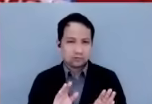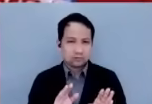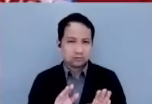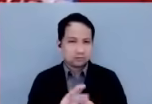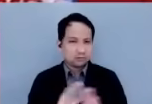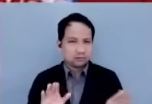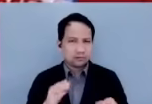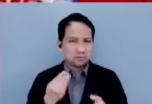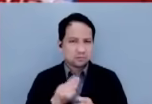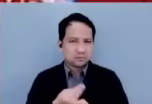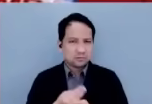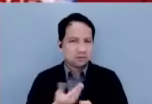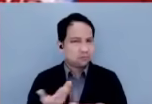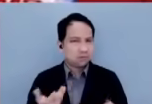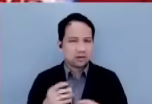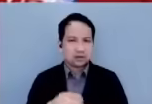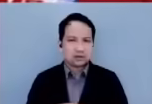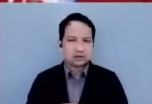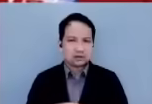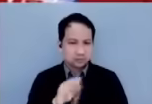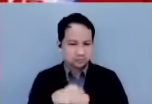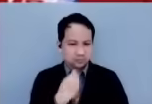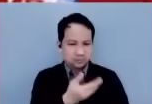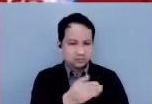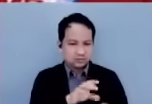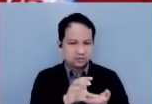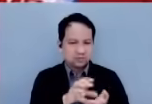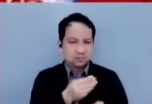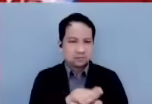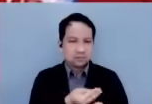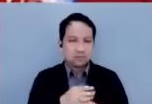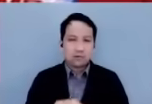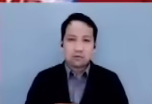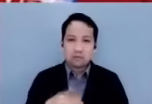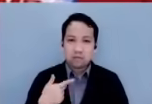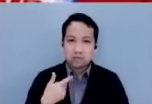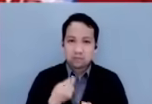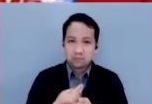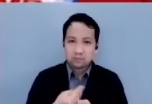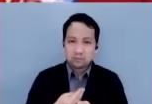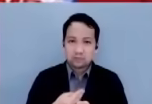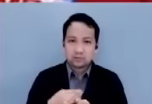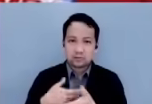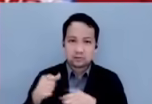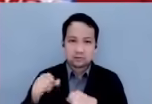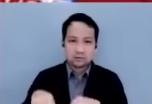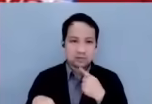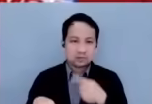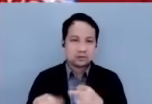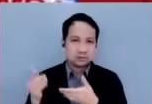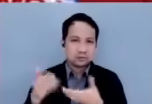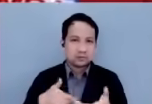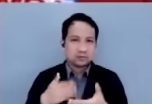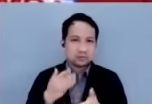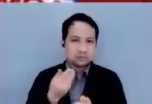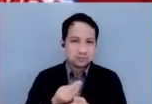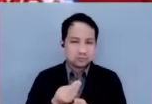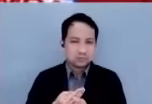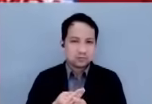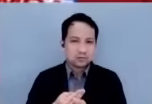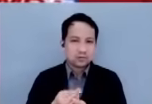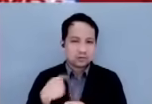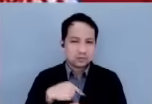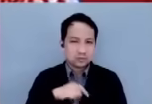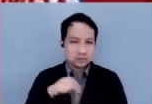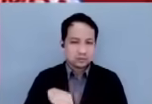akong mabibigay na cash sa'yo. Kasi when I go out, hindi talaga ako nagdadala ng cash. Sabi ko, sir, okay